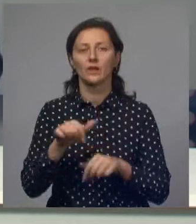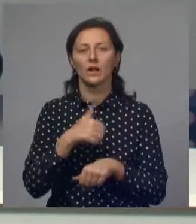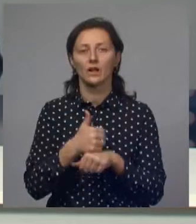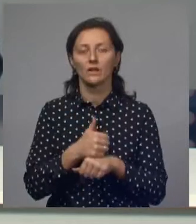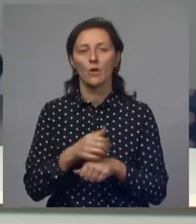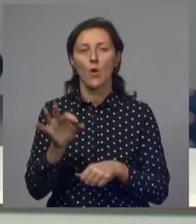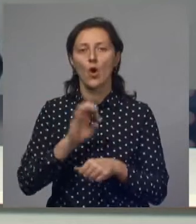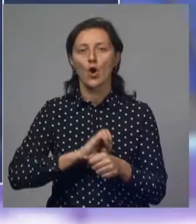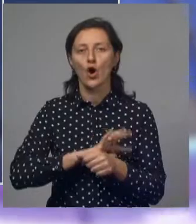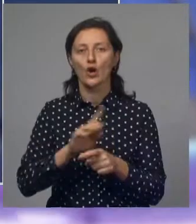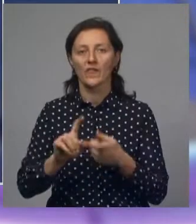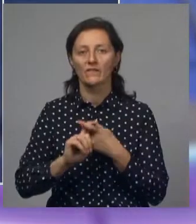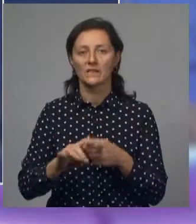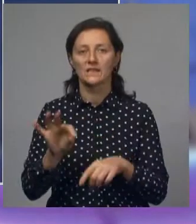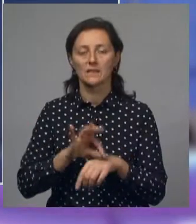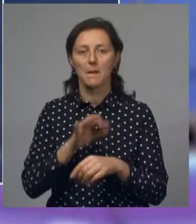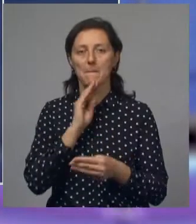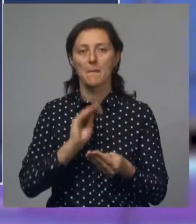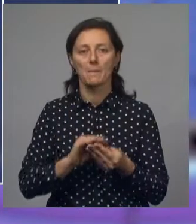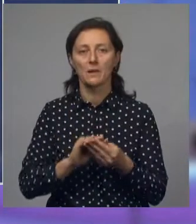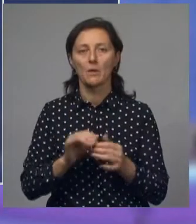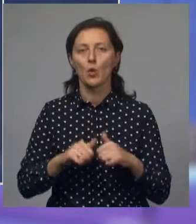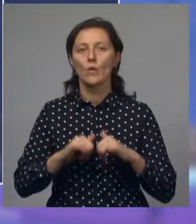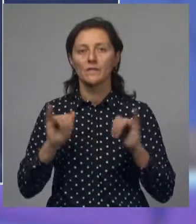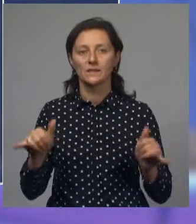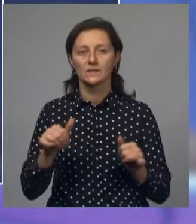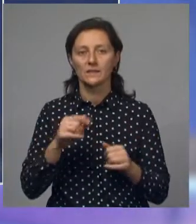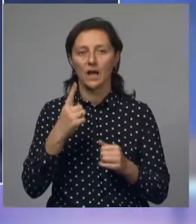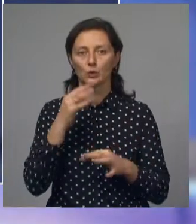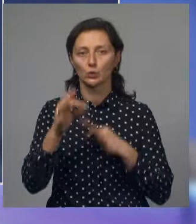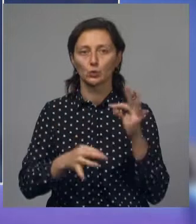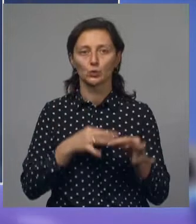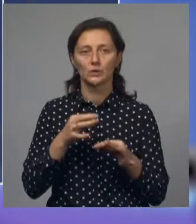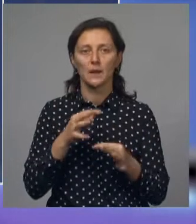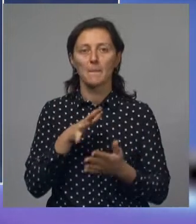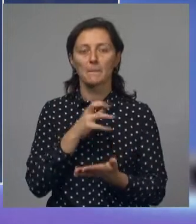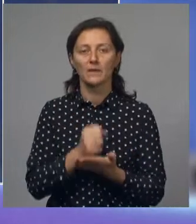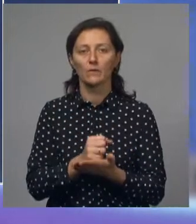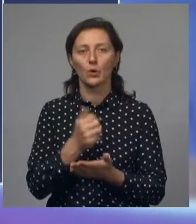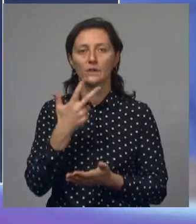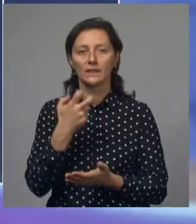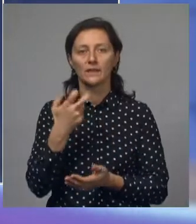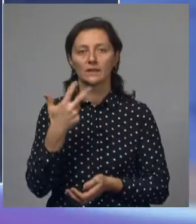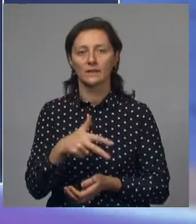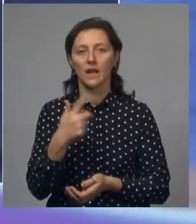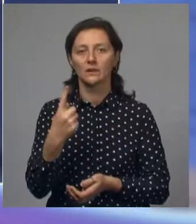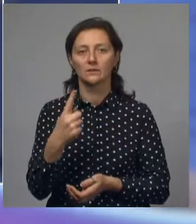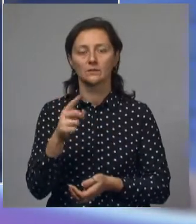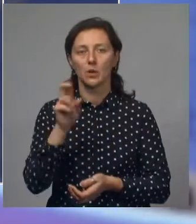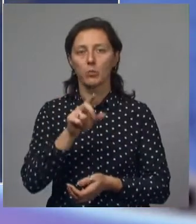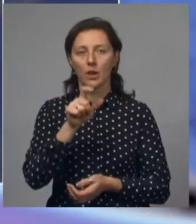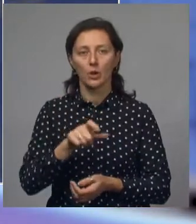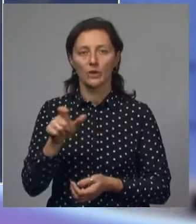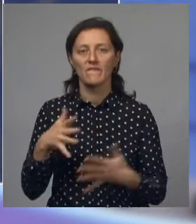ситуации с коронавирусом заболеваемость по-прежнему неуклонно растет и за последние сутки как и 19 подтвердился у 331 белгородцы